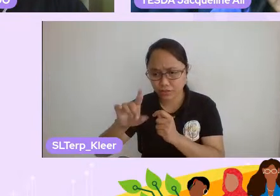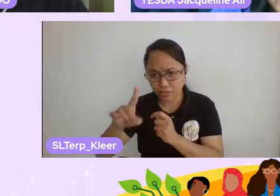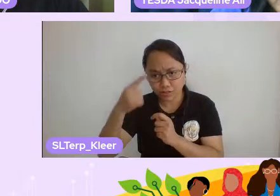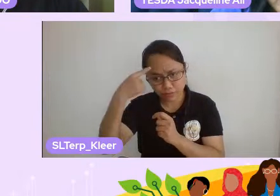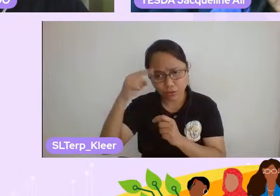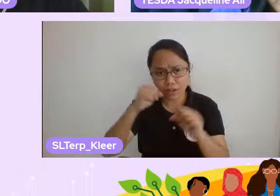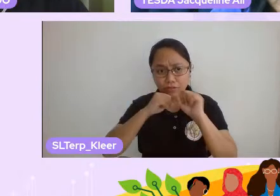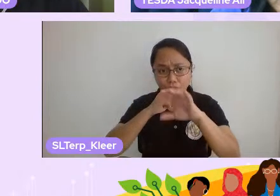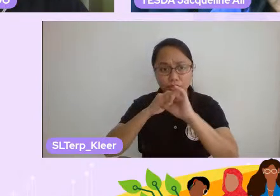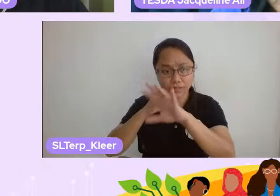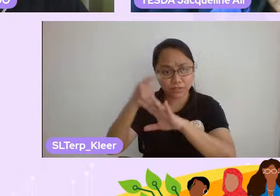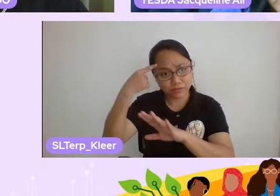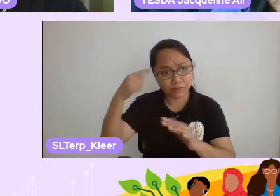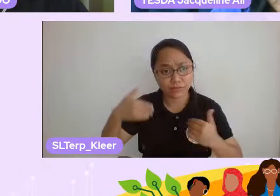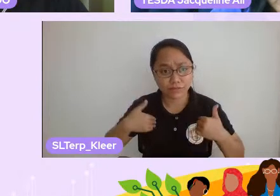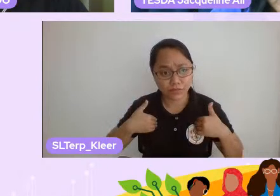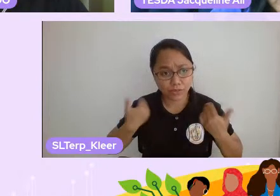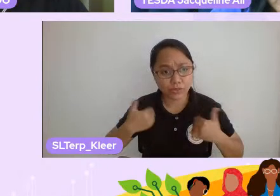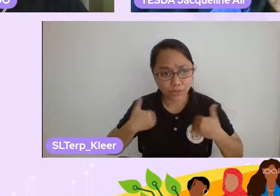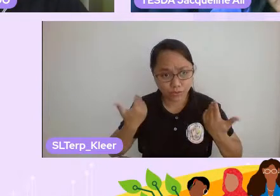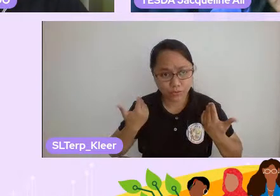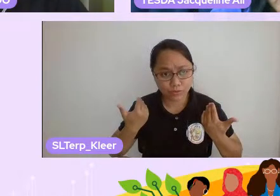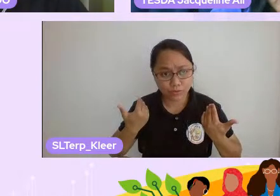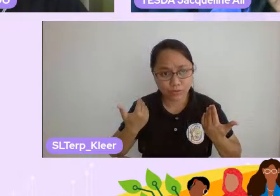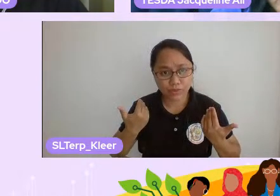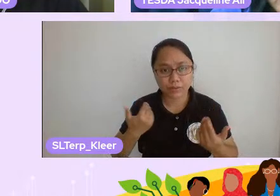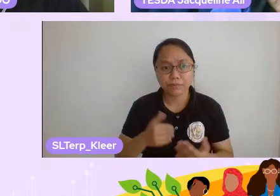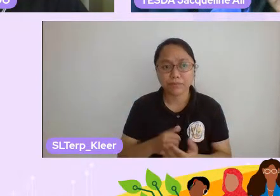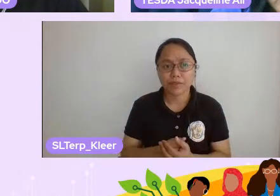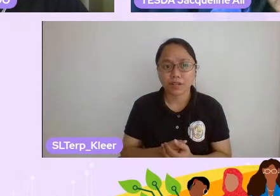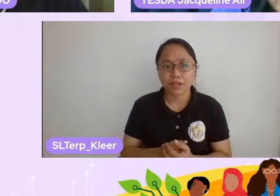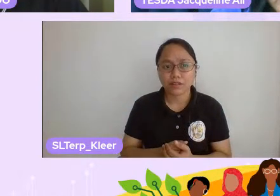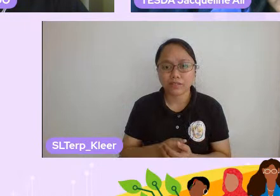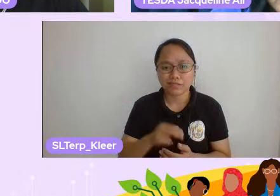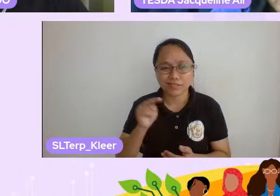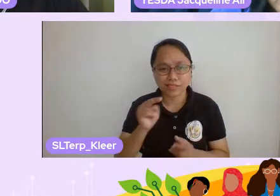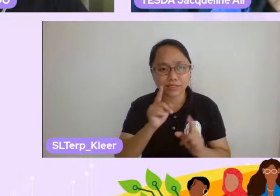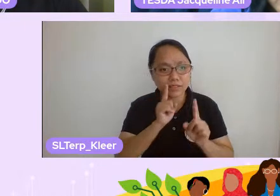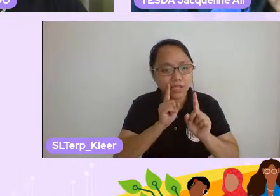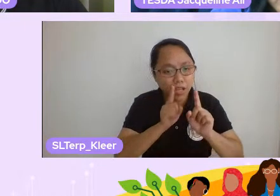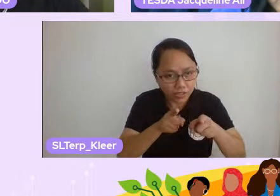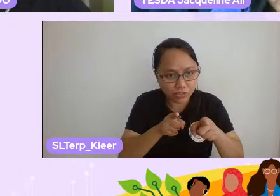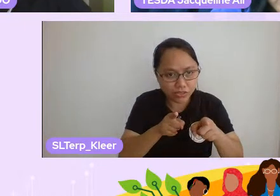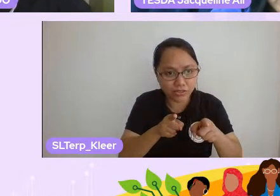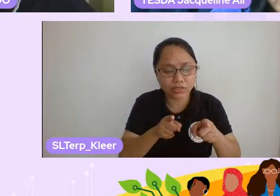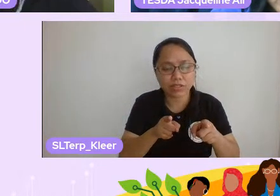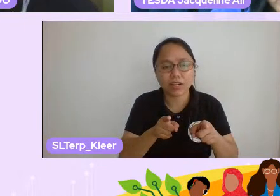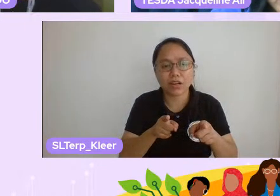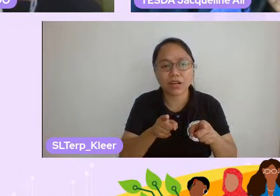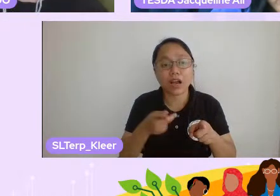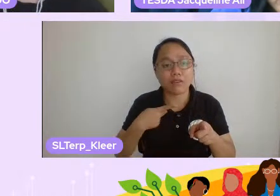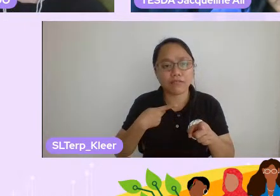ay pinag-uusapan namin. At tayo ay nag-respond at nag-o-offer ng program base sa